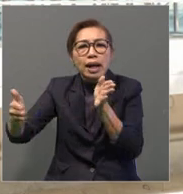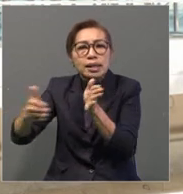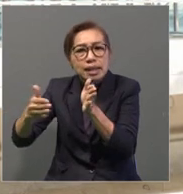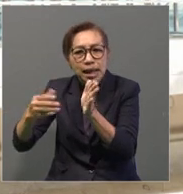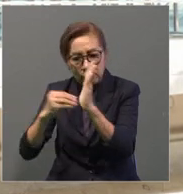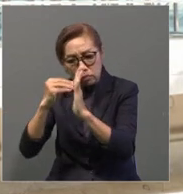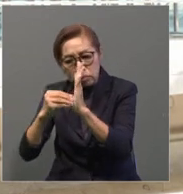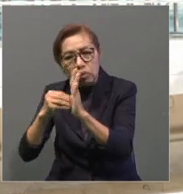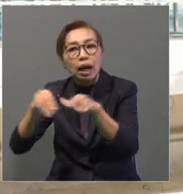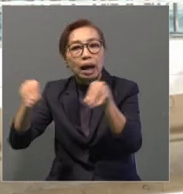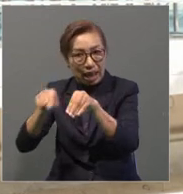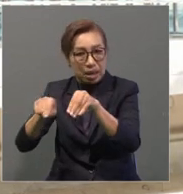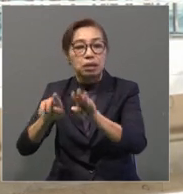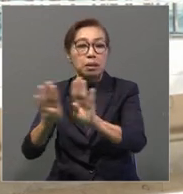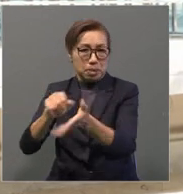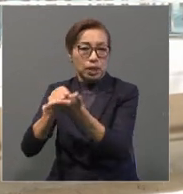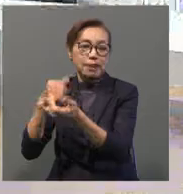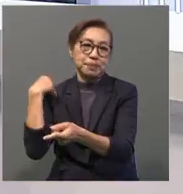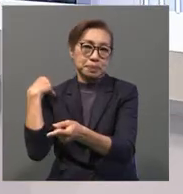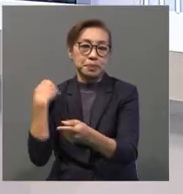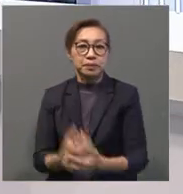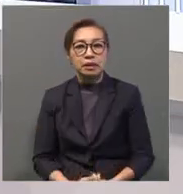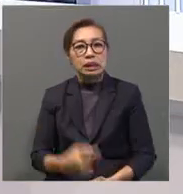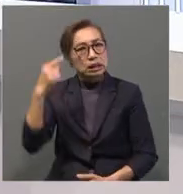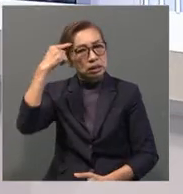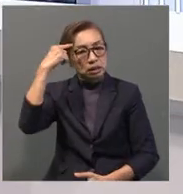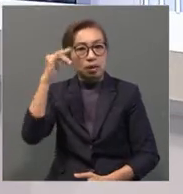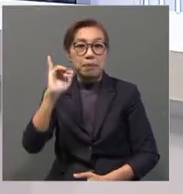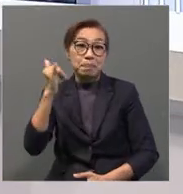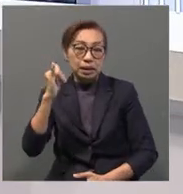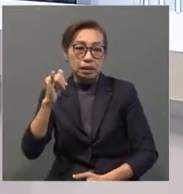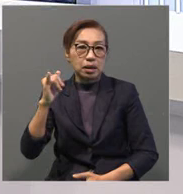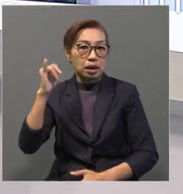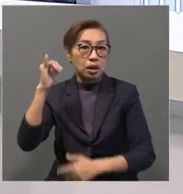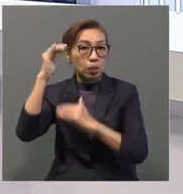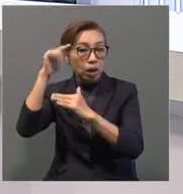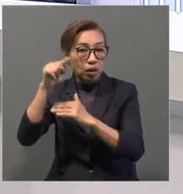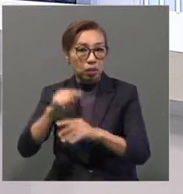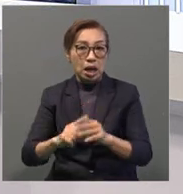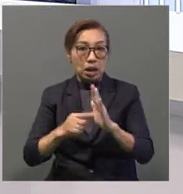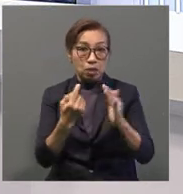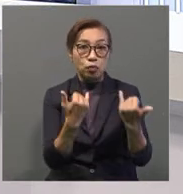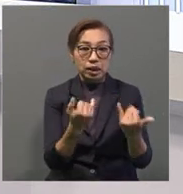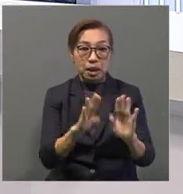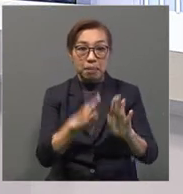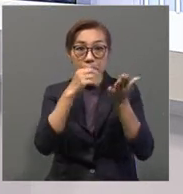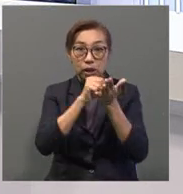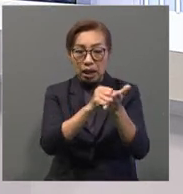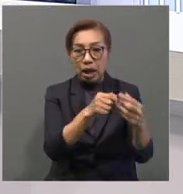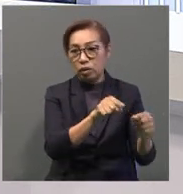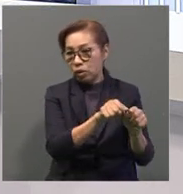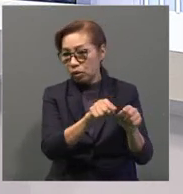เองค่ะอย่างเปิดให้บริการกันอยู่นะคะก็คาดการณ์กันว่าตั้งแต่เปิดปฐมฤกษ์วันนี้ไปจนถึง